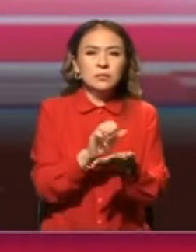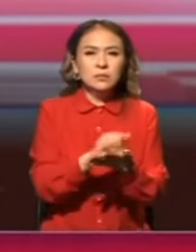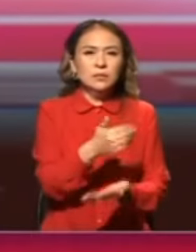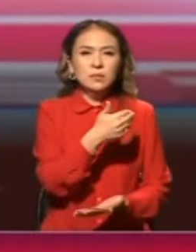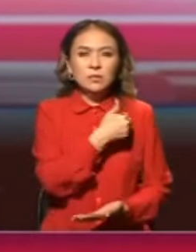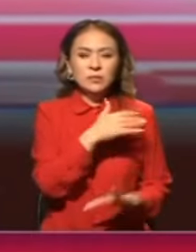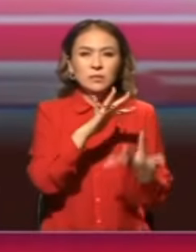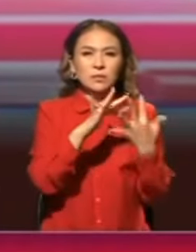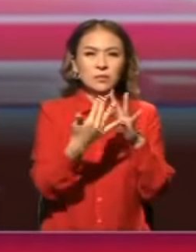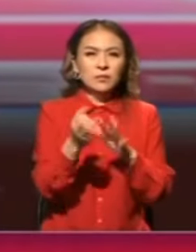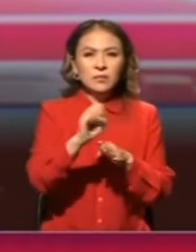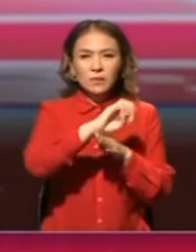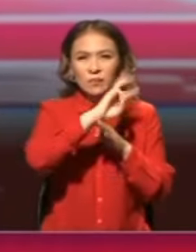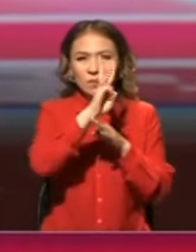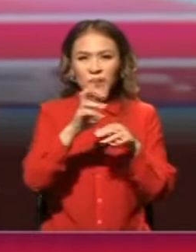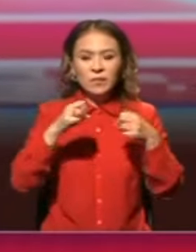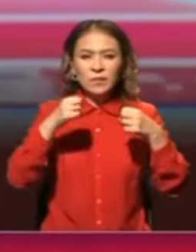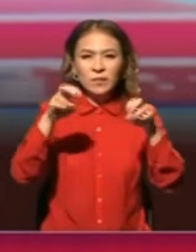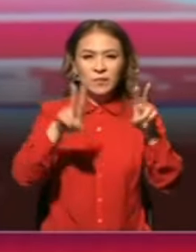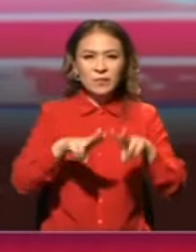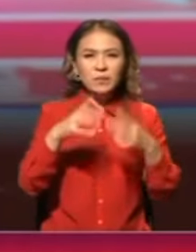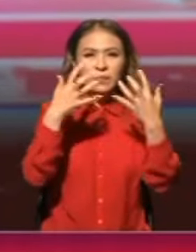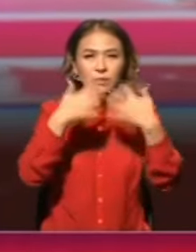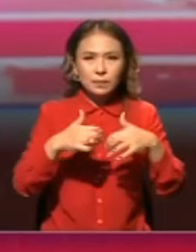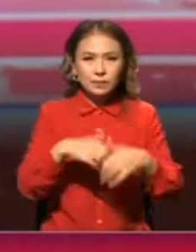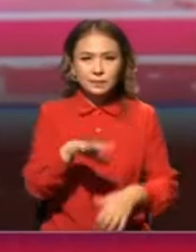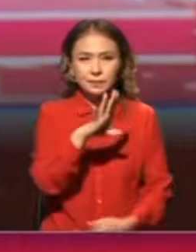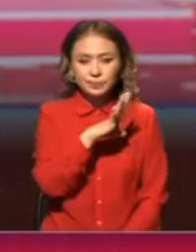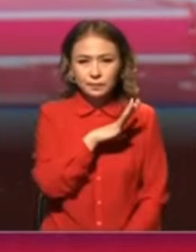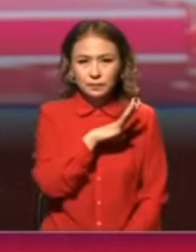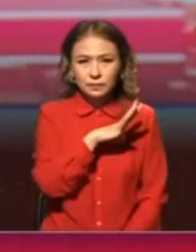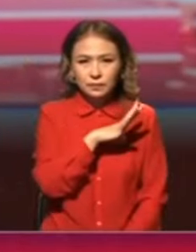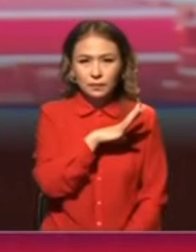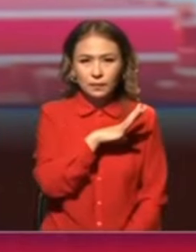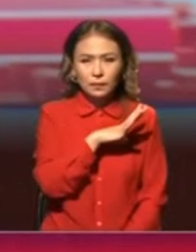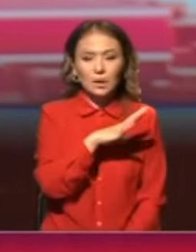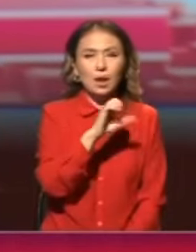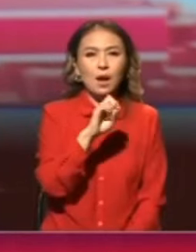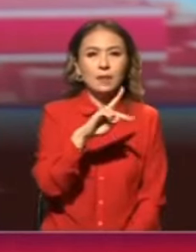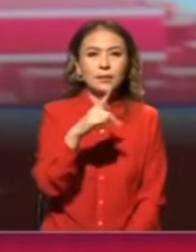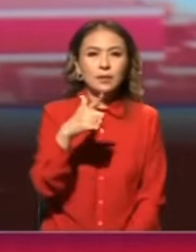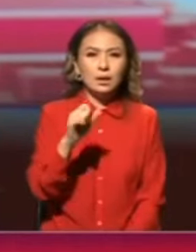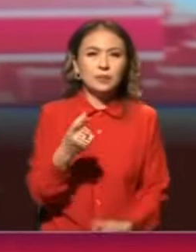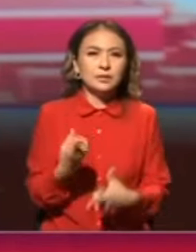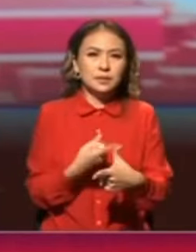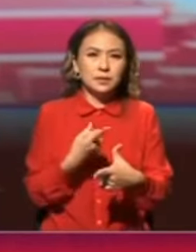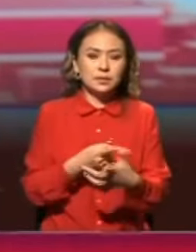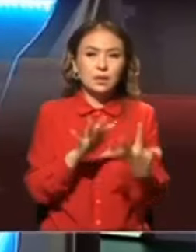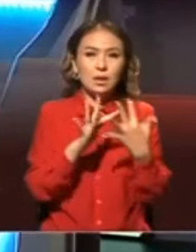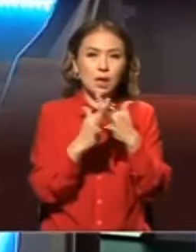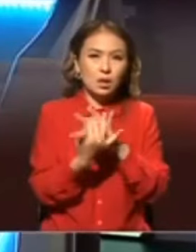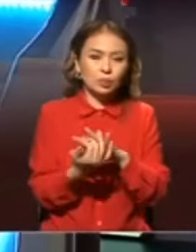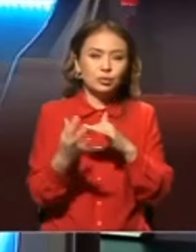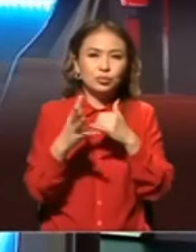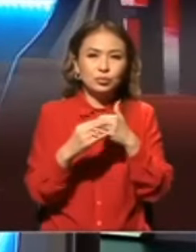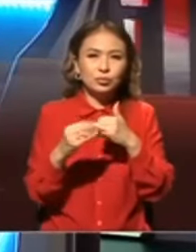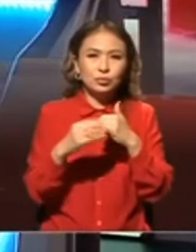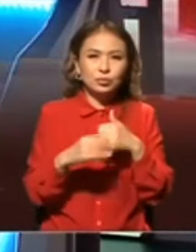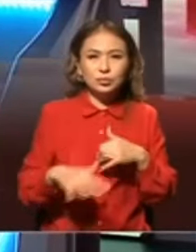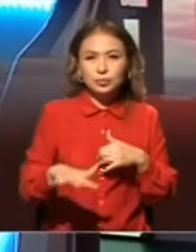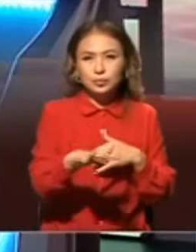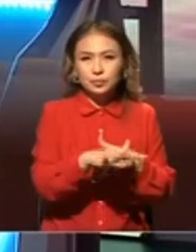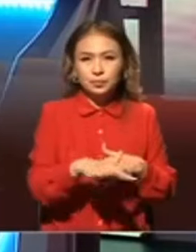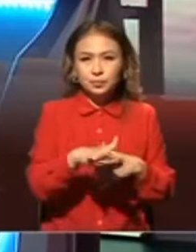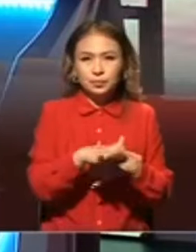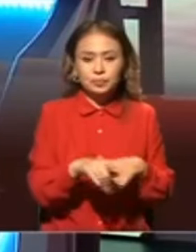ауылдың мамандануын бұл жерде есепке алған. Яғни мынау алға деген ауыл, яғни ол жерде жердің шығымы,